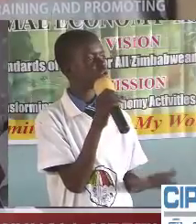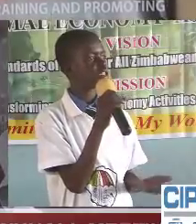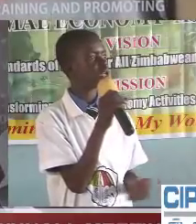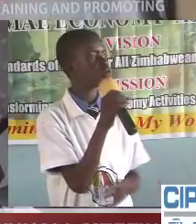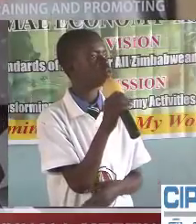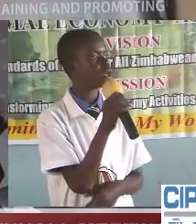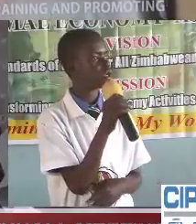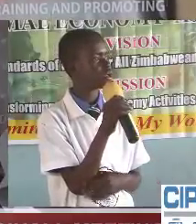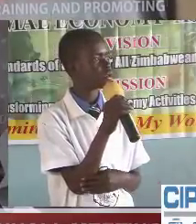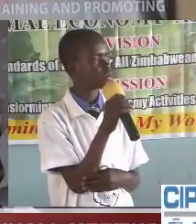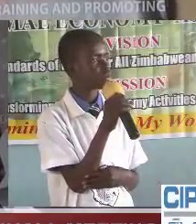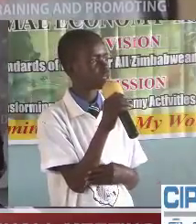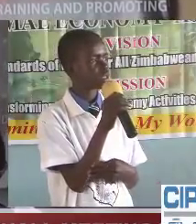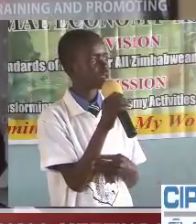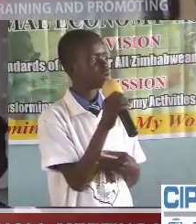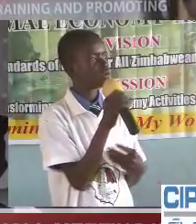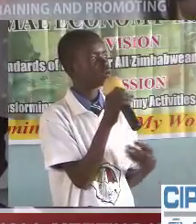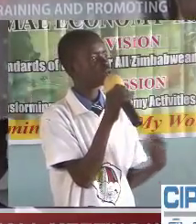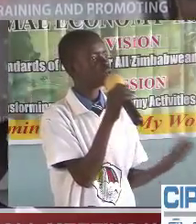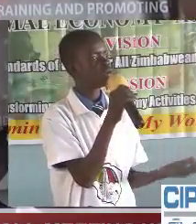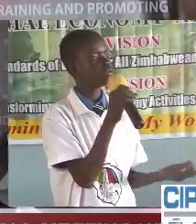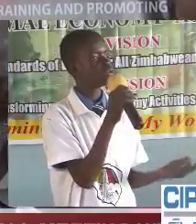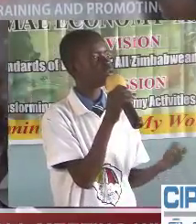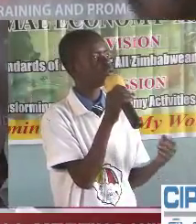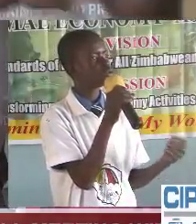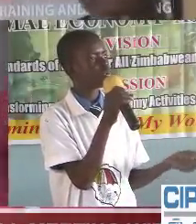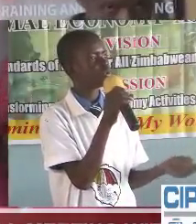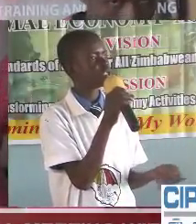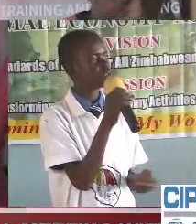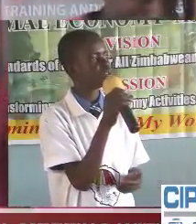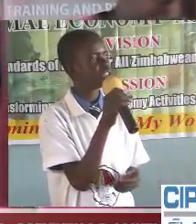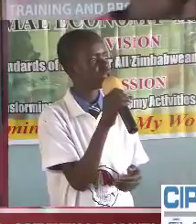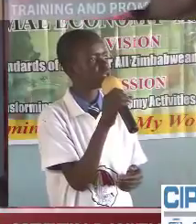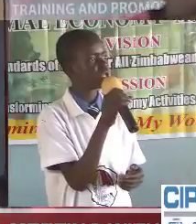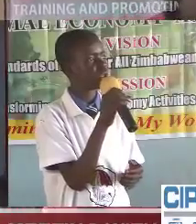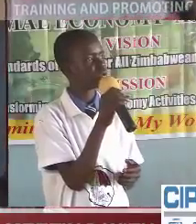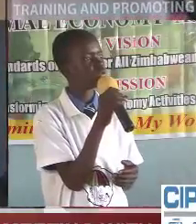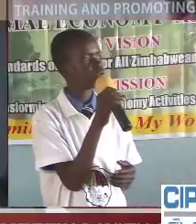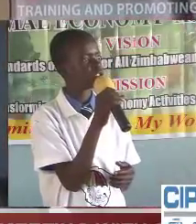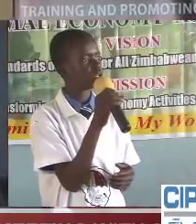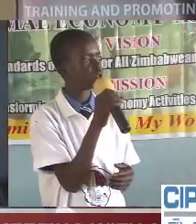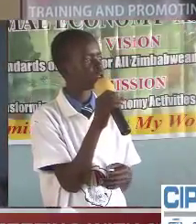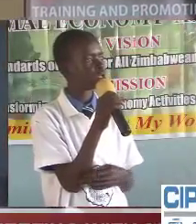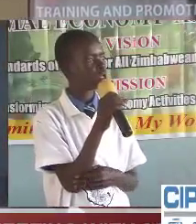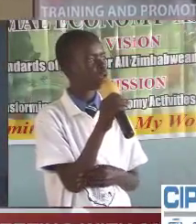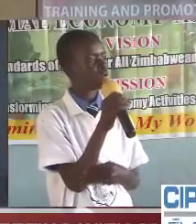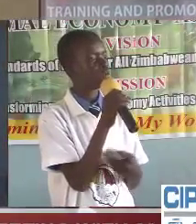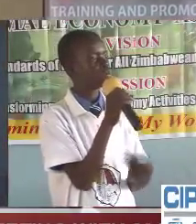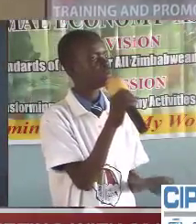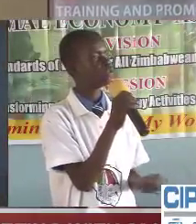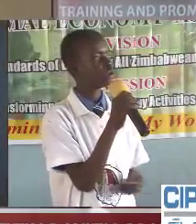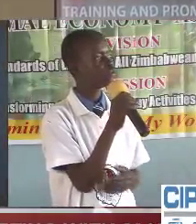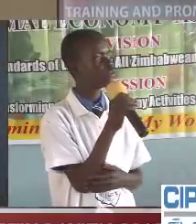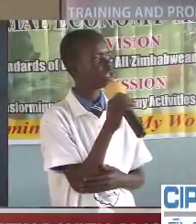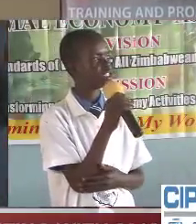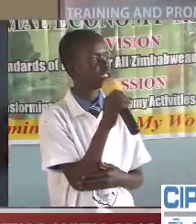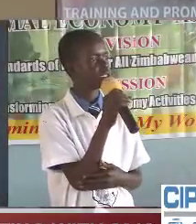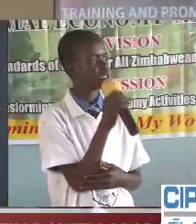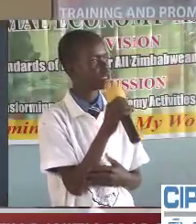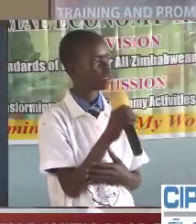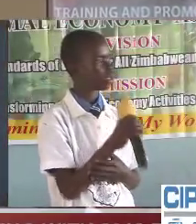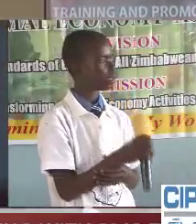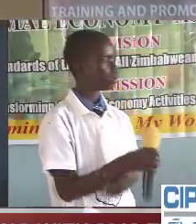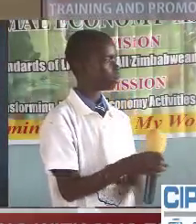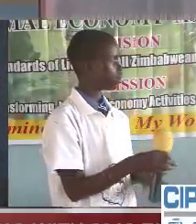vanenge vakutoitai kuba, vonosunga futi tova mwedzi mitatu kana 4 chaivo vari